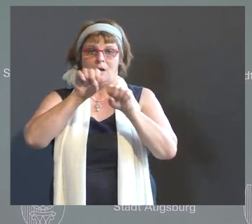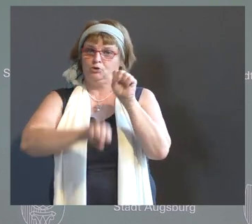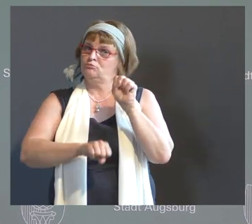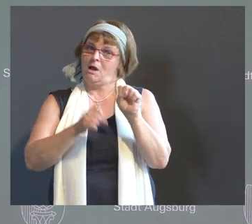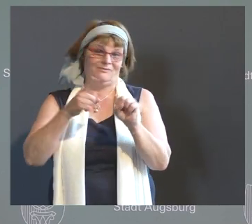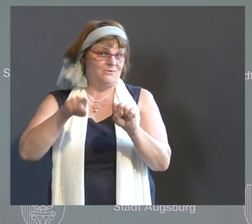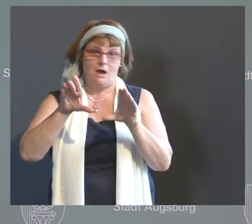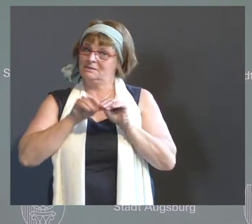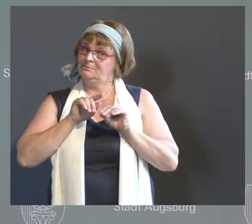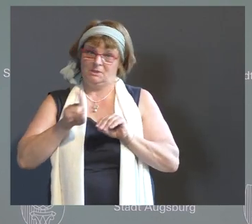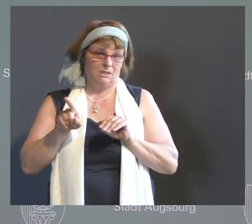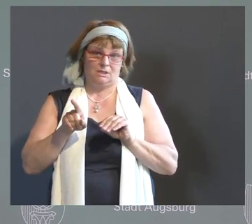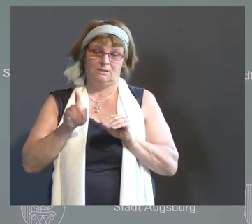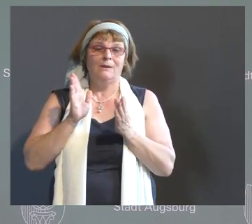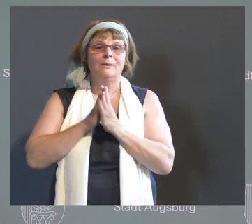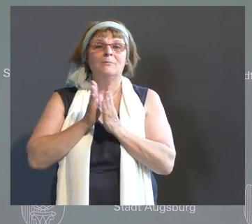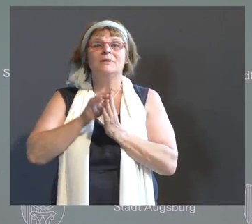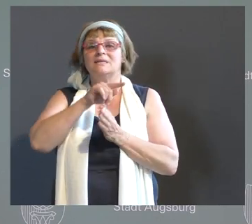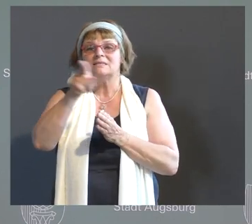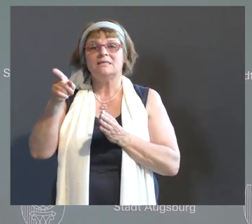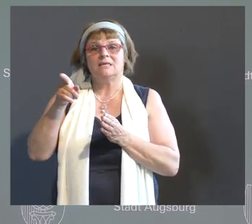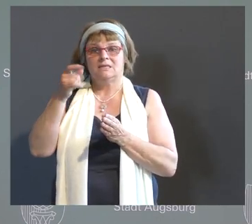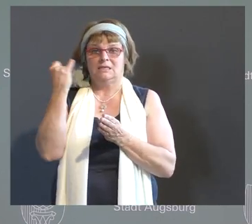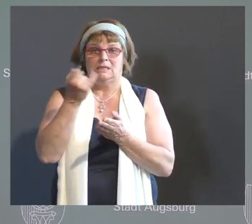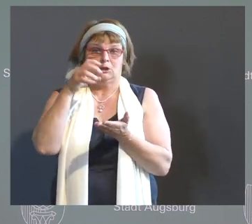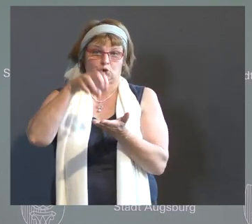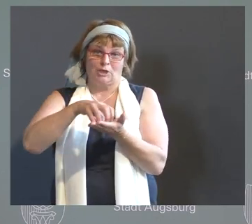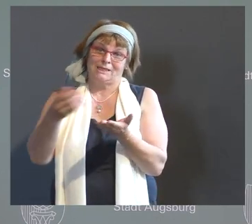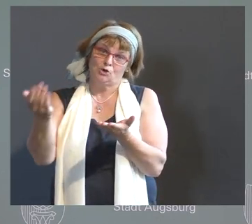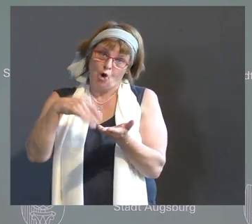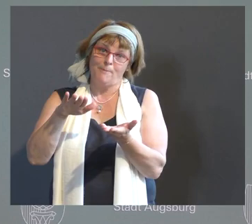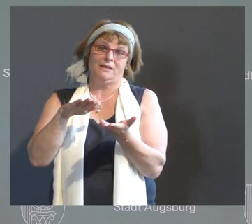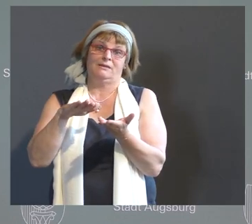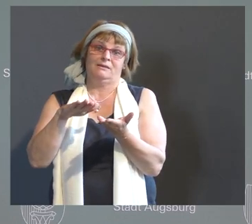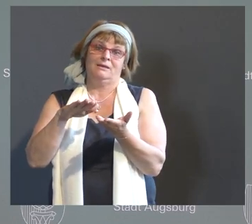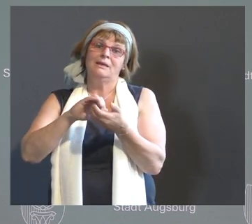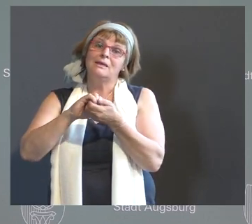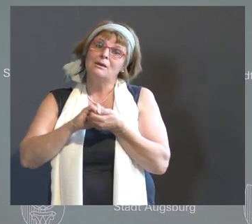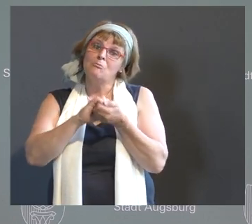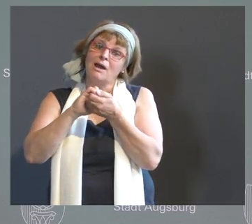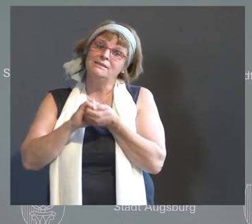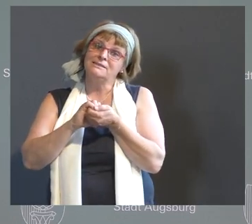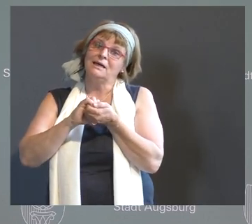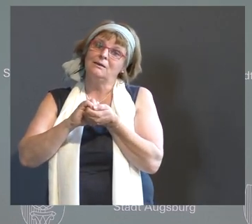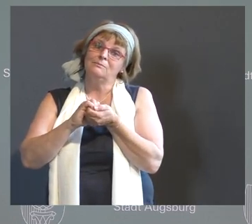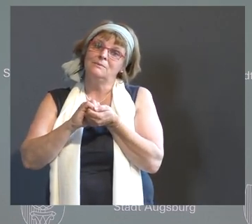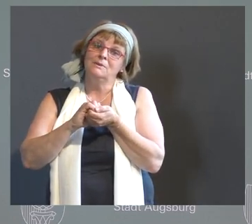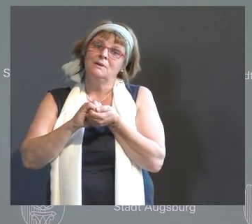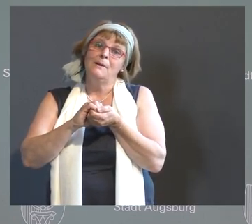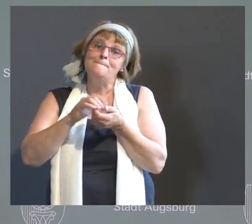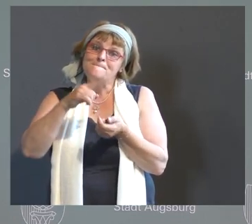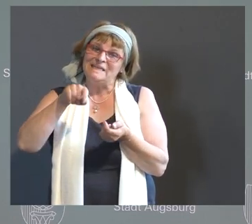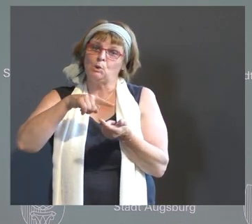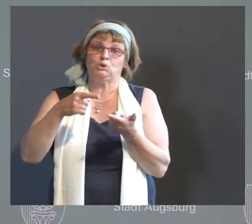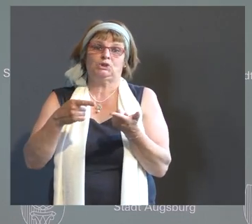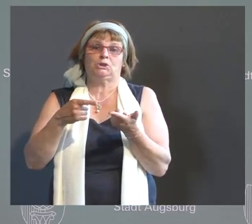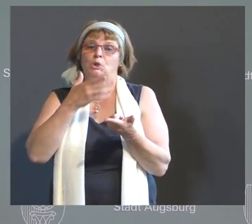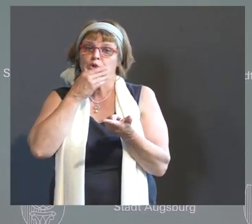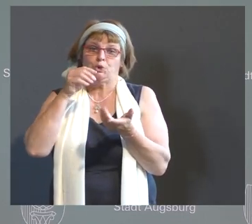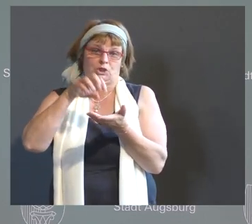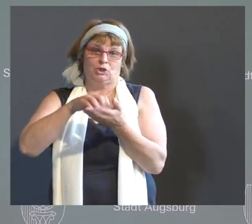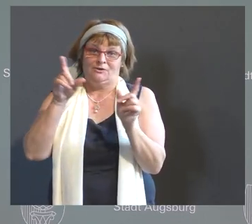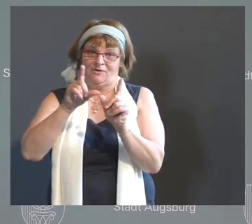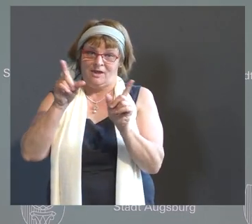die Innenstadt, seien Sie friedlich und feiern Sie mit uns unsere schöne Stadt. In diesem Sinne darf ich